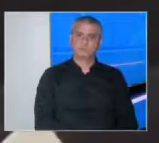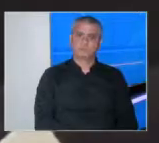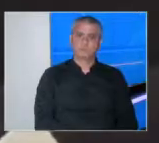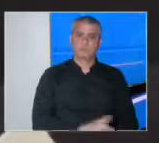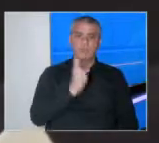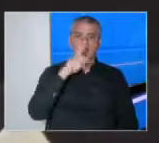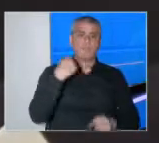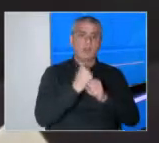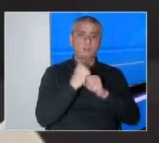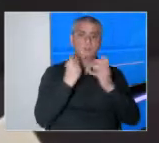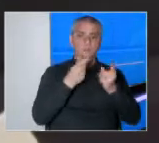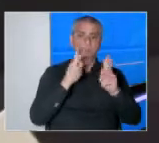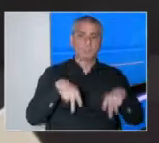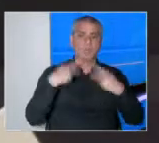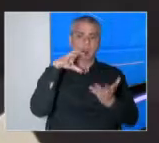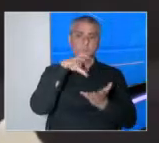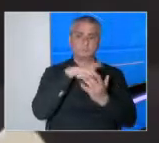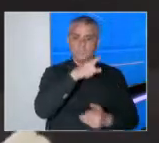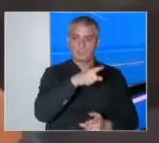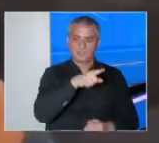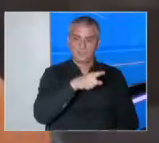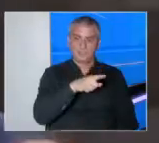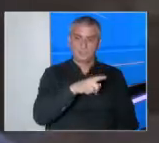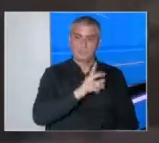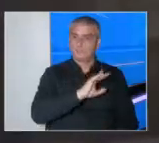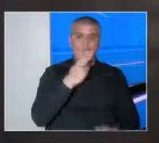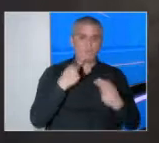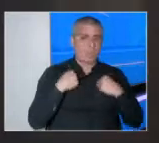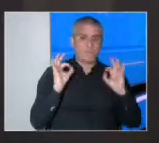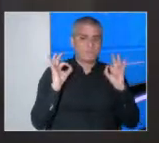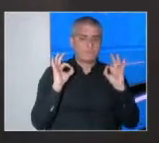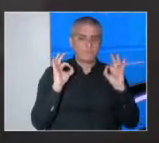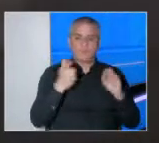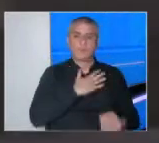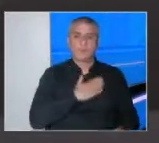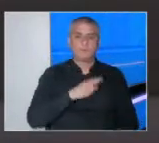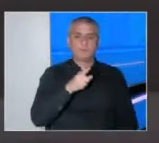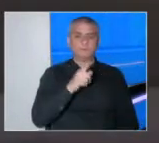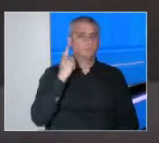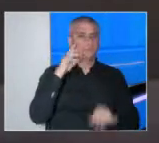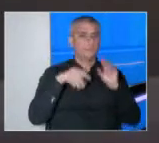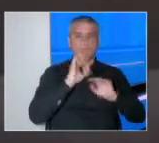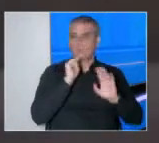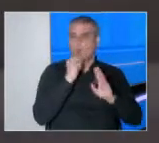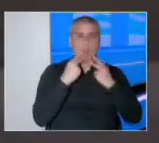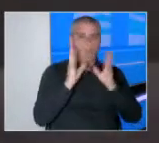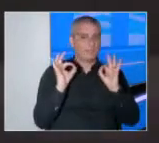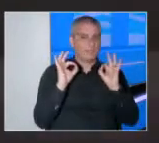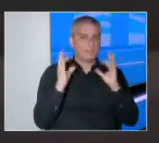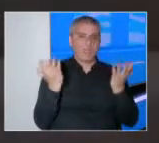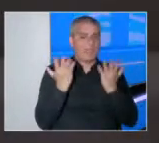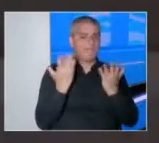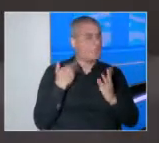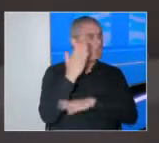תתבייש! חייבת לעשות דבר הזה, להחזיר את האנדרטה למקומה. הם לא עונים. הם רוצים אותך בזמן בחירות, הם לא עונים. לאן